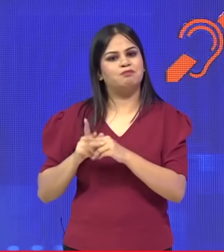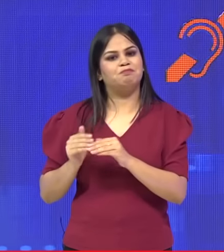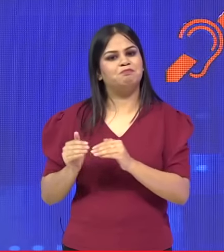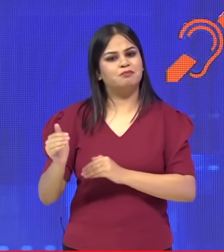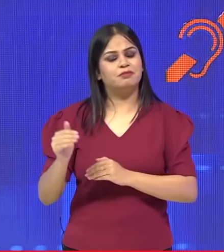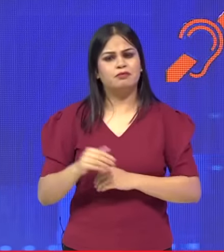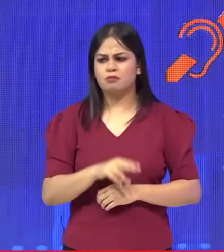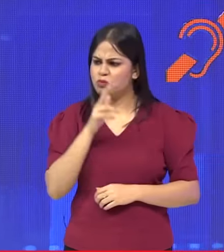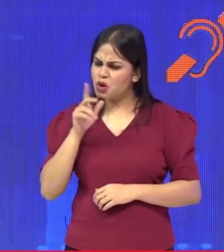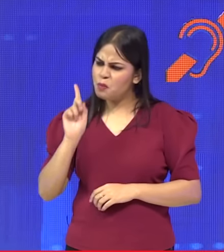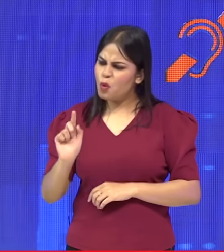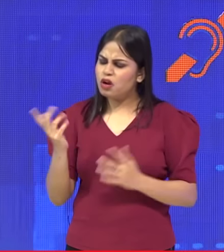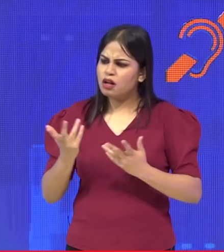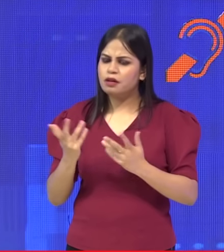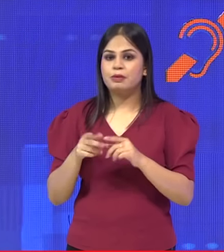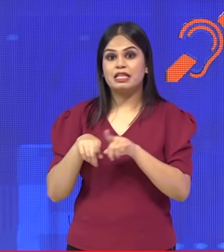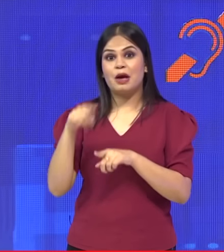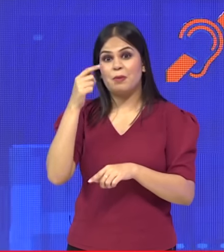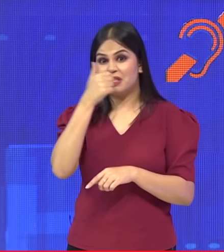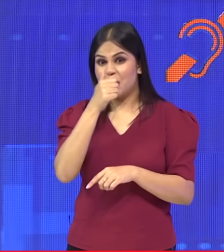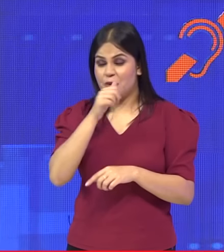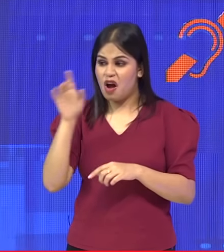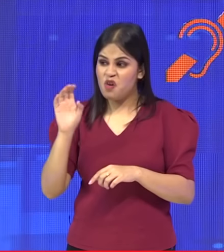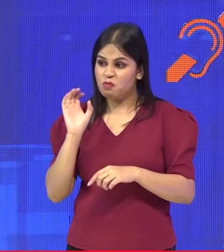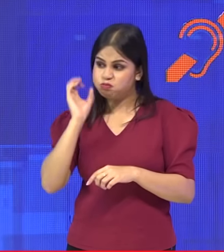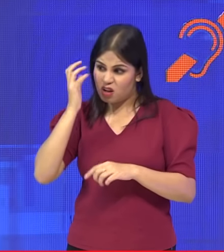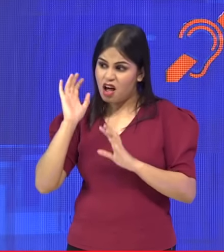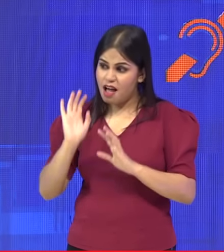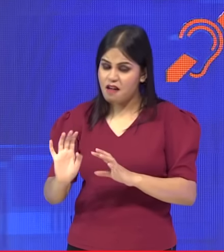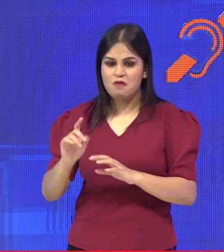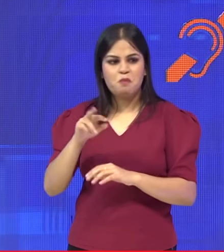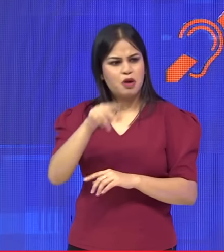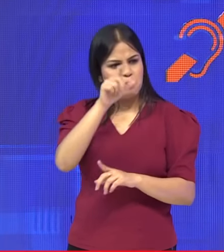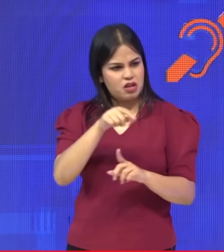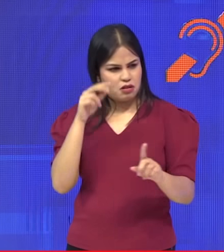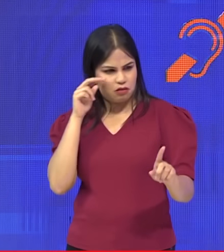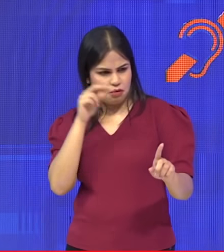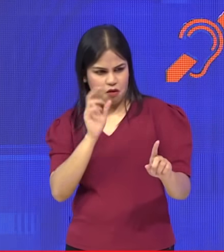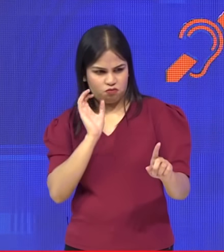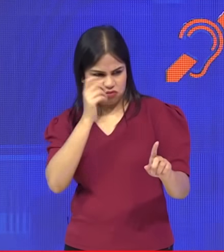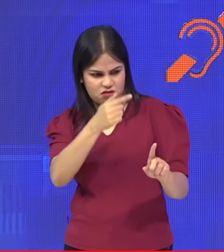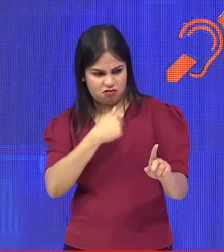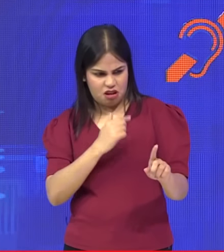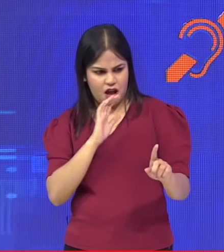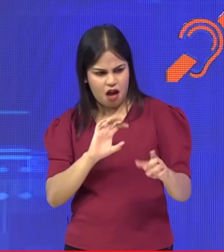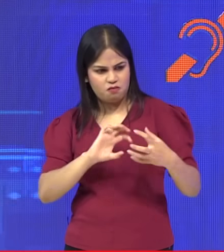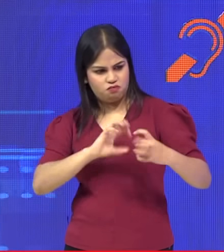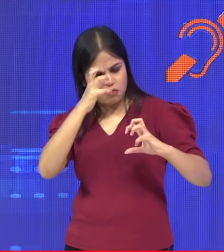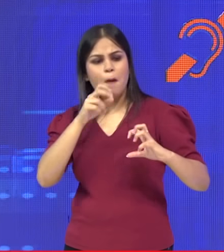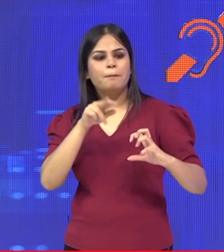लेकिन इंफेक्शन तो यह की अगर सलमान किसी से नाराज हो जैन तो उसका इंडस्ट्री में कितना मुश्किल है नहीं सर क्वालिटी